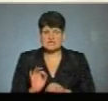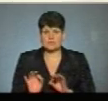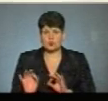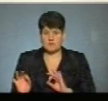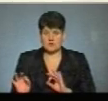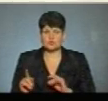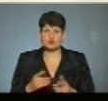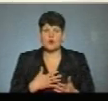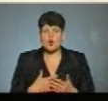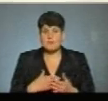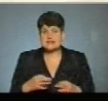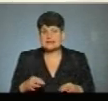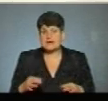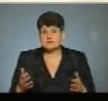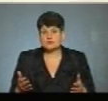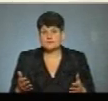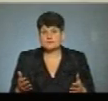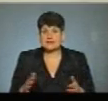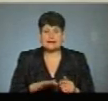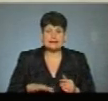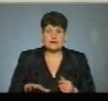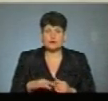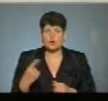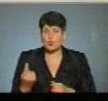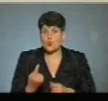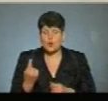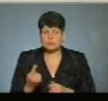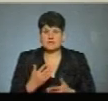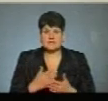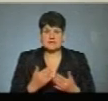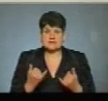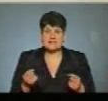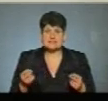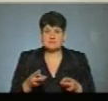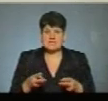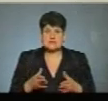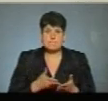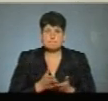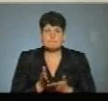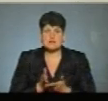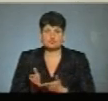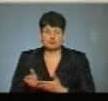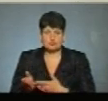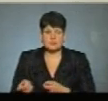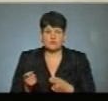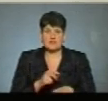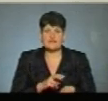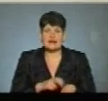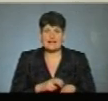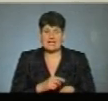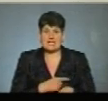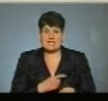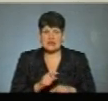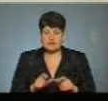тут все нормально. Щодо громадського транспорту, на території області діють зараз спецмаршрути, які довозять в першу